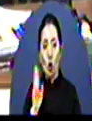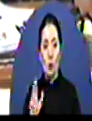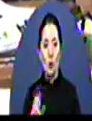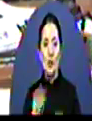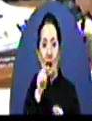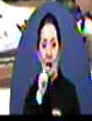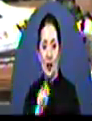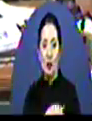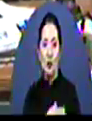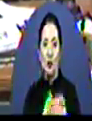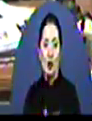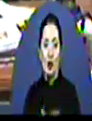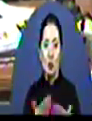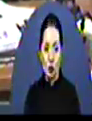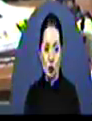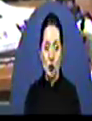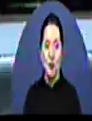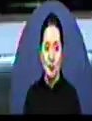хандивллаа.